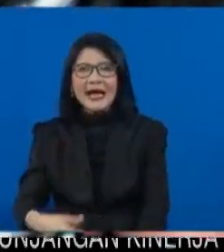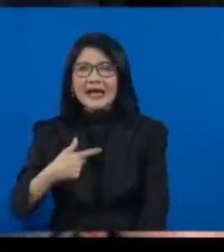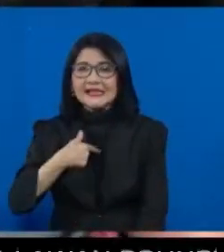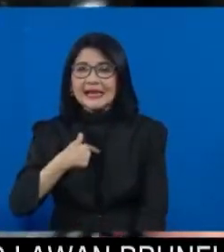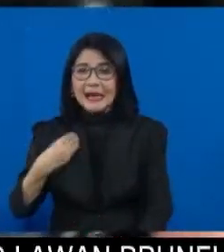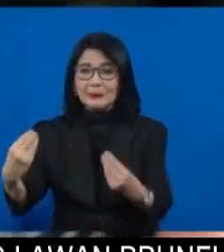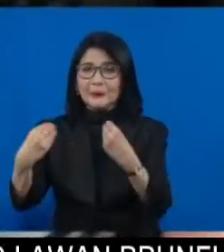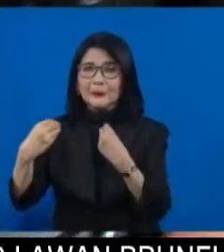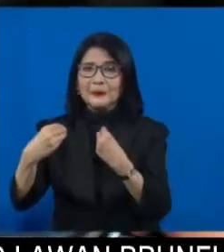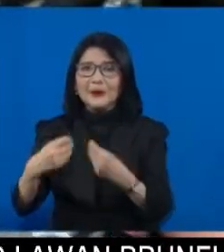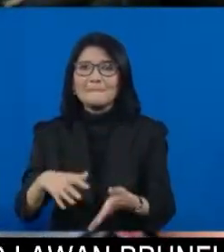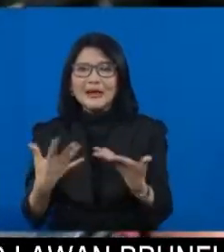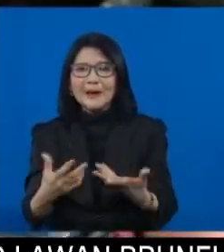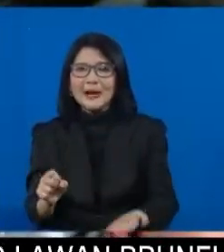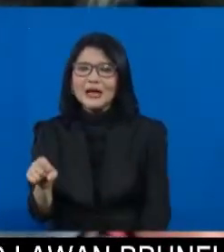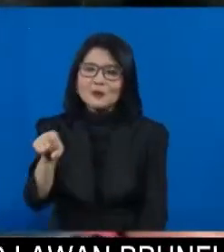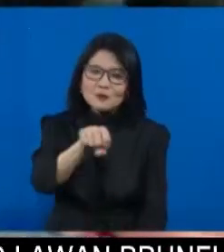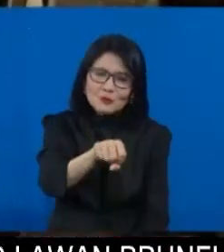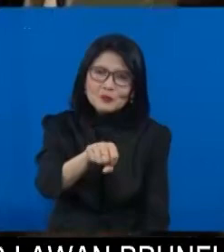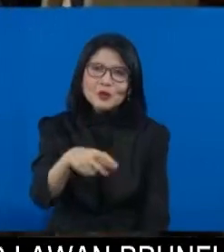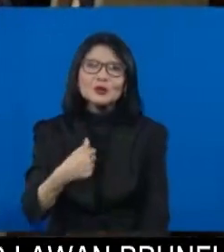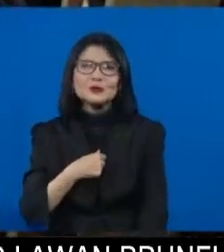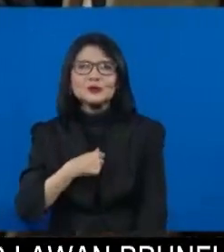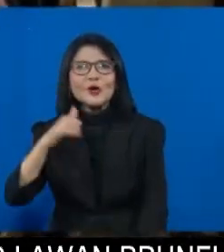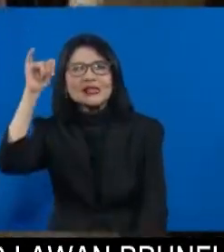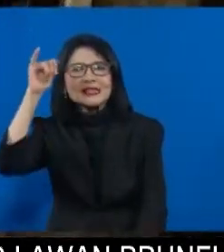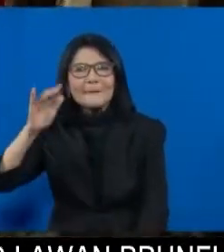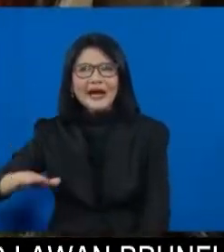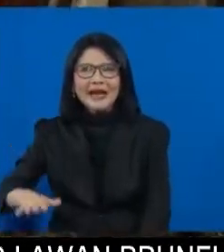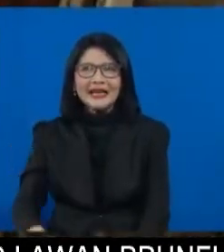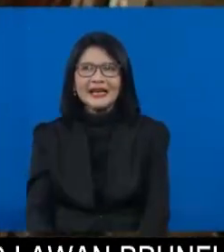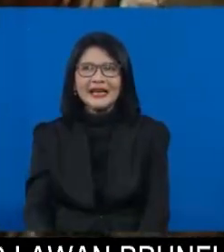memberi susu langsung untuk pedet berumur 3 bulan ini.